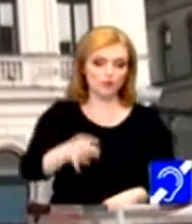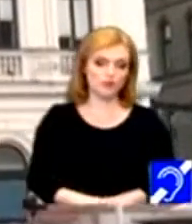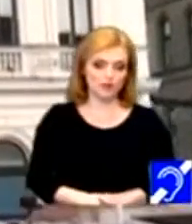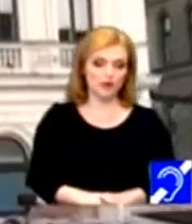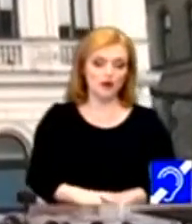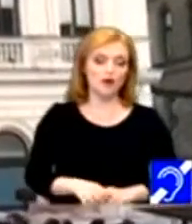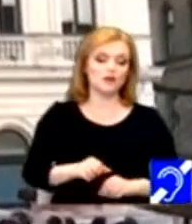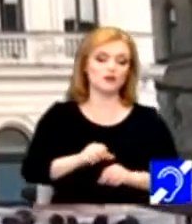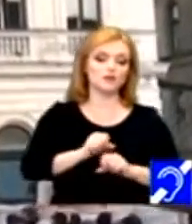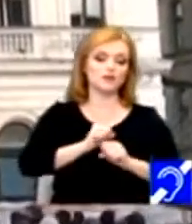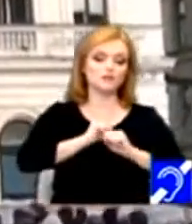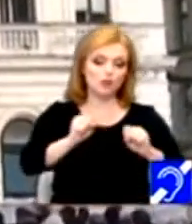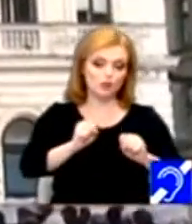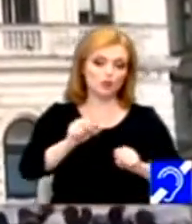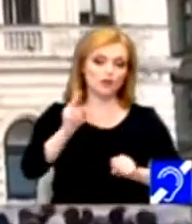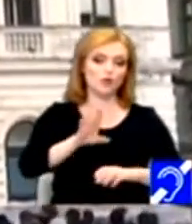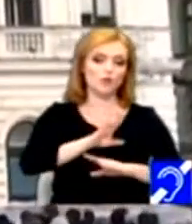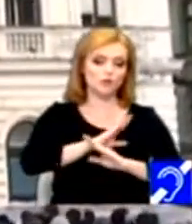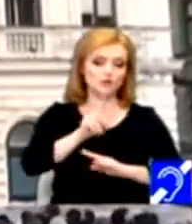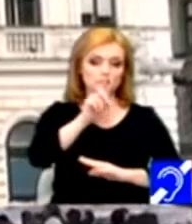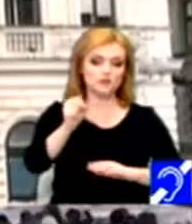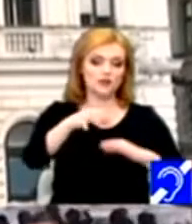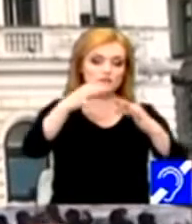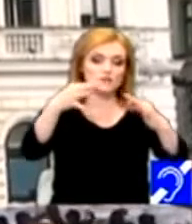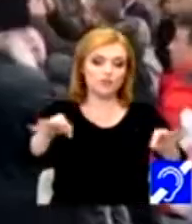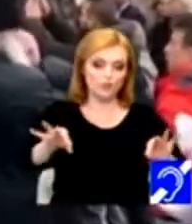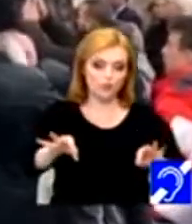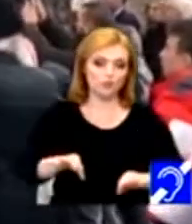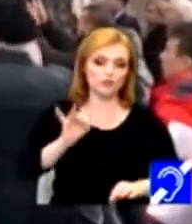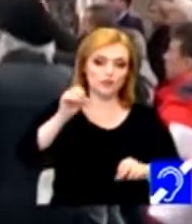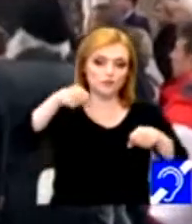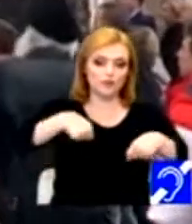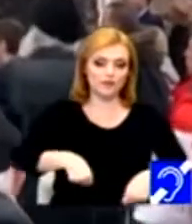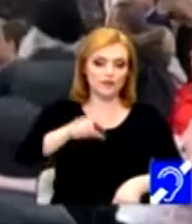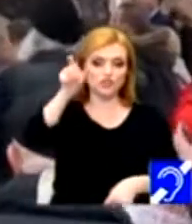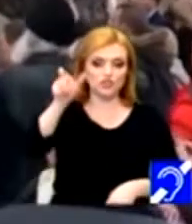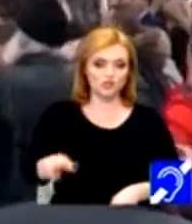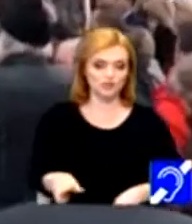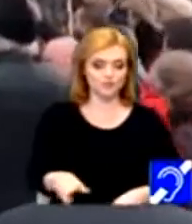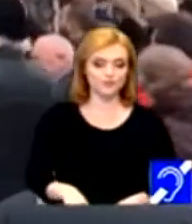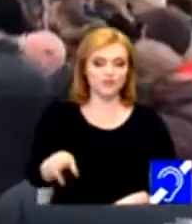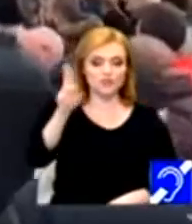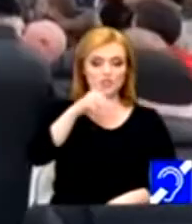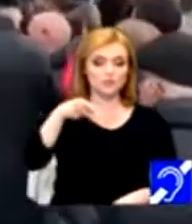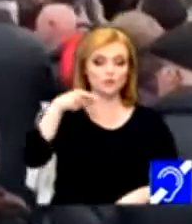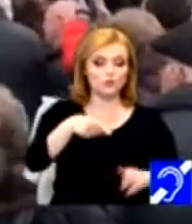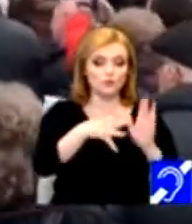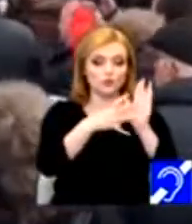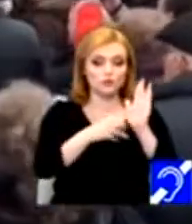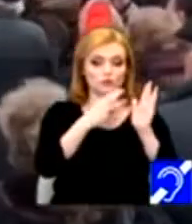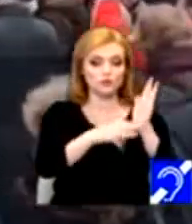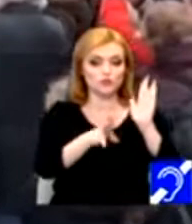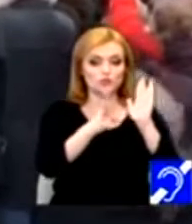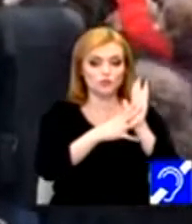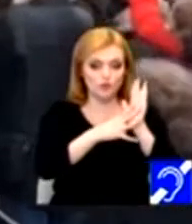în urmă cu 30 de ani luptând pentru libertate, democrație și drepturile omului în decembrie 1989.